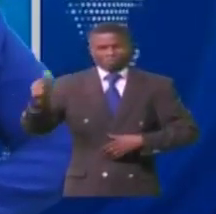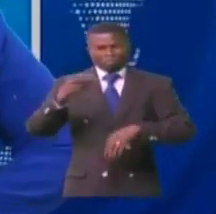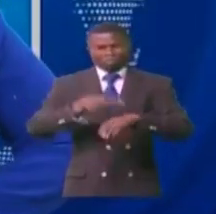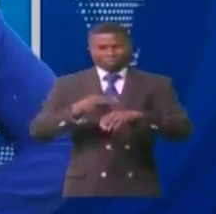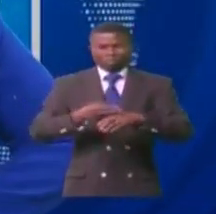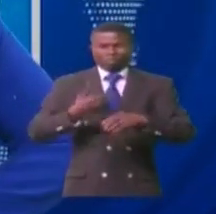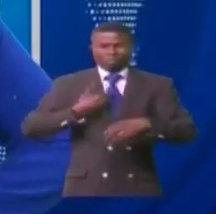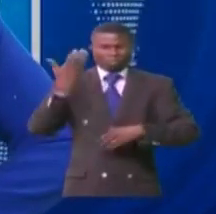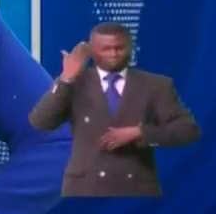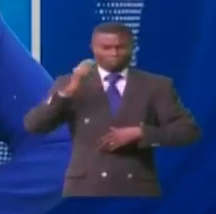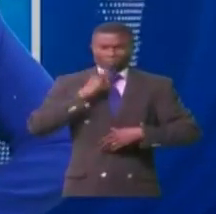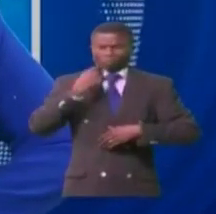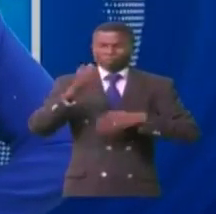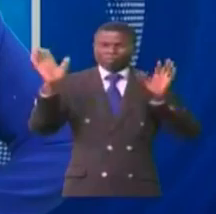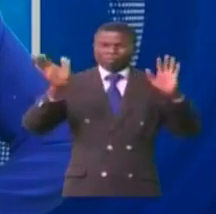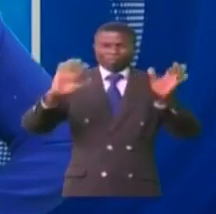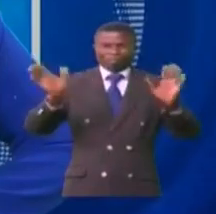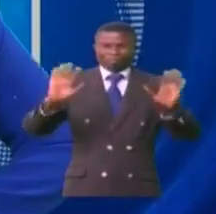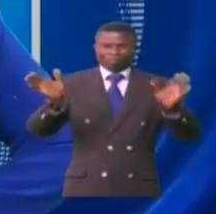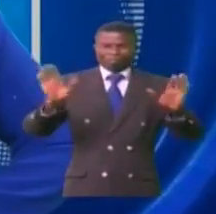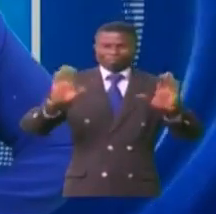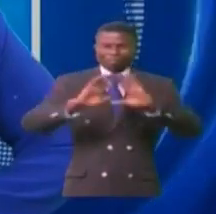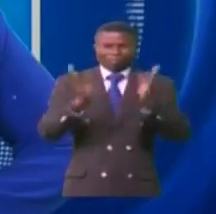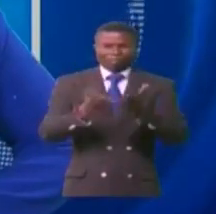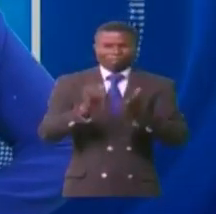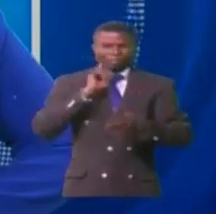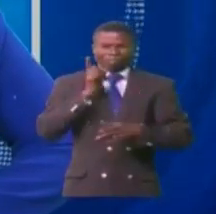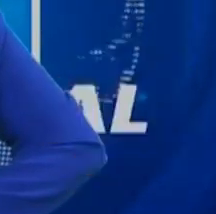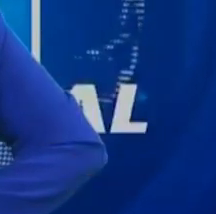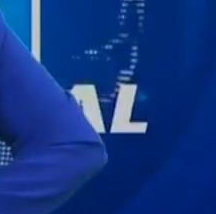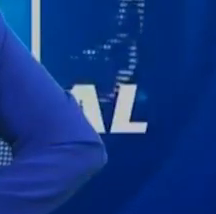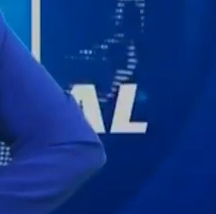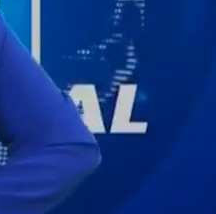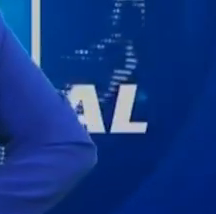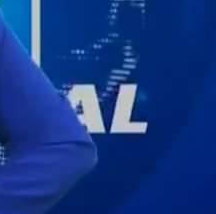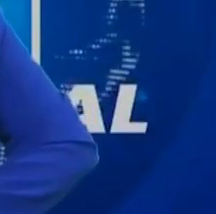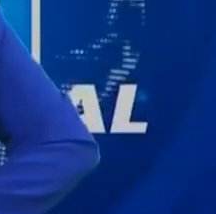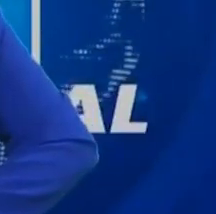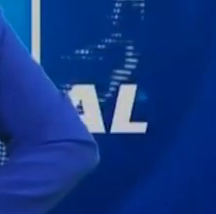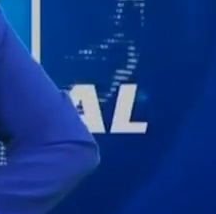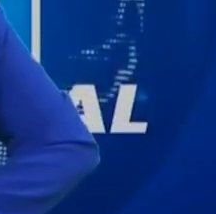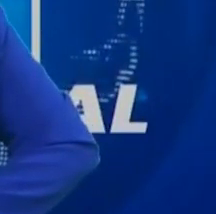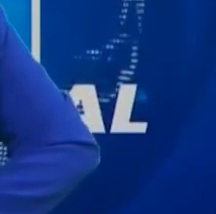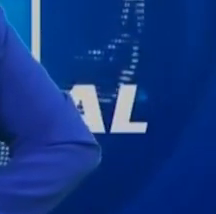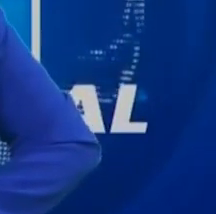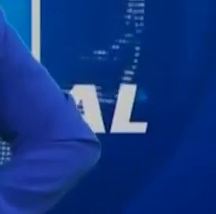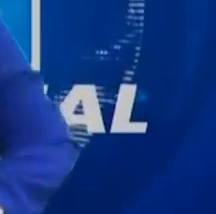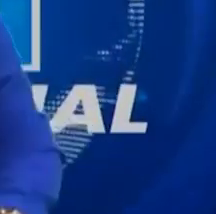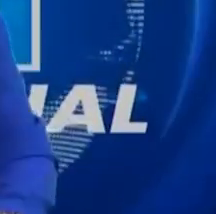je vous retrouve avec le même plaisir. D'ici là, portez-vous bien. Au revoir.